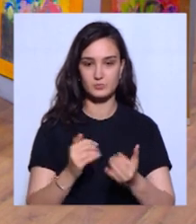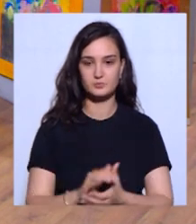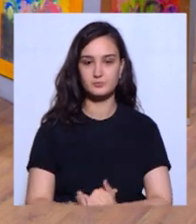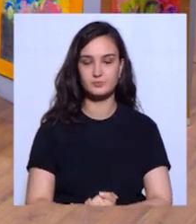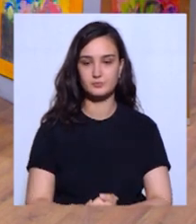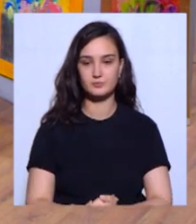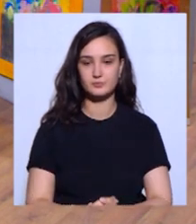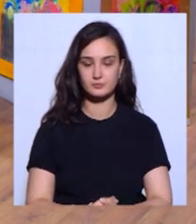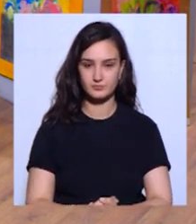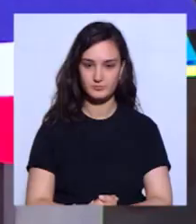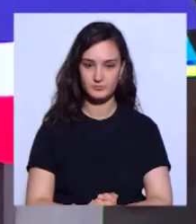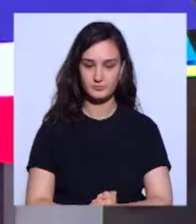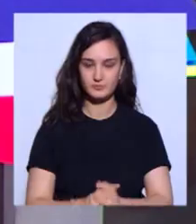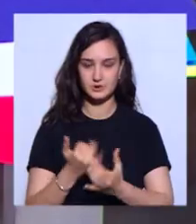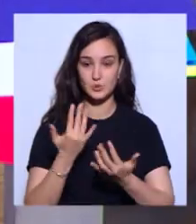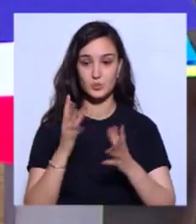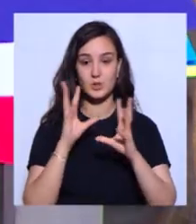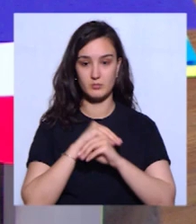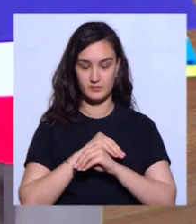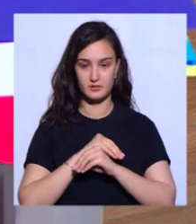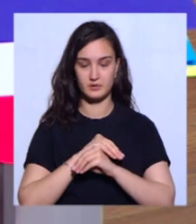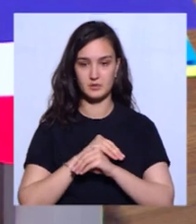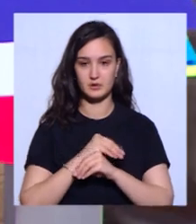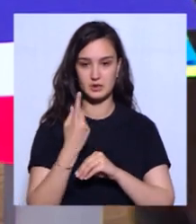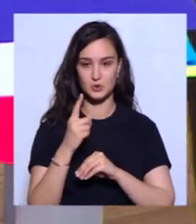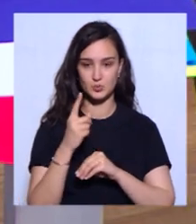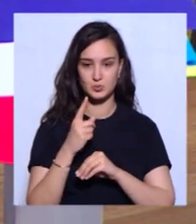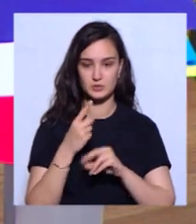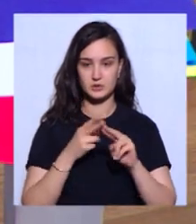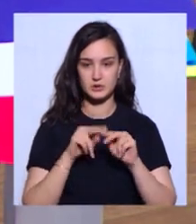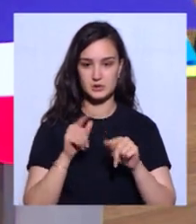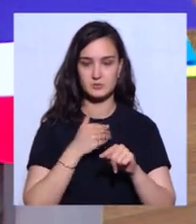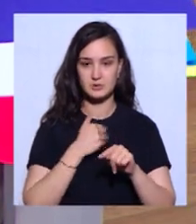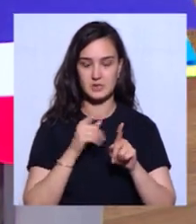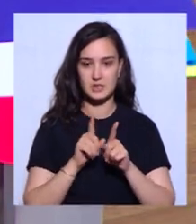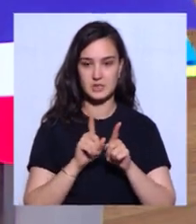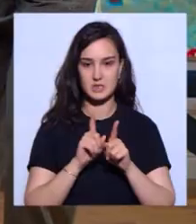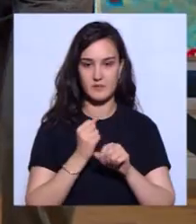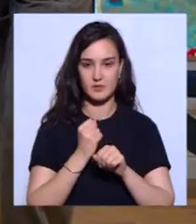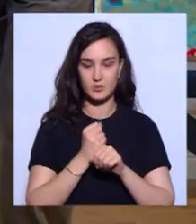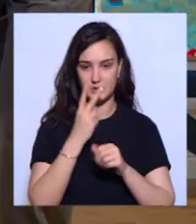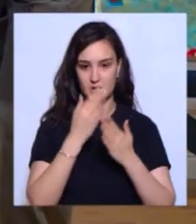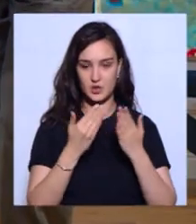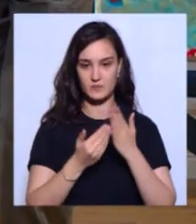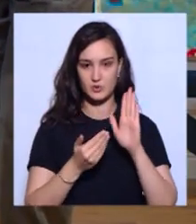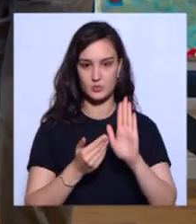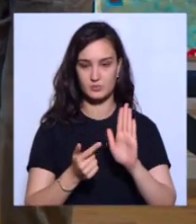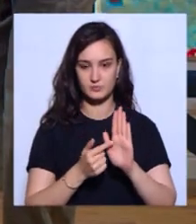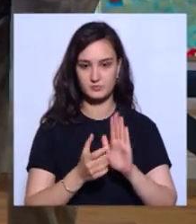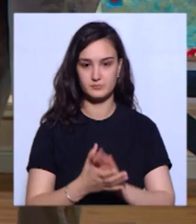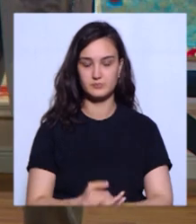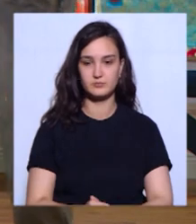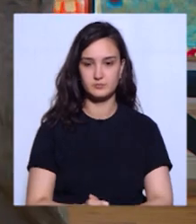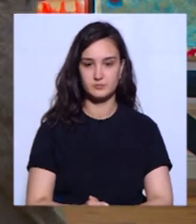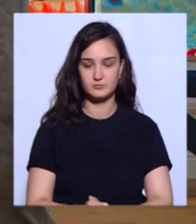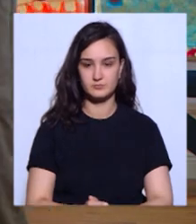თუ გამომევით ერთი წოთი, ეს მინდა რომ ესე ავწიოთ და დაგანახოთ. აი